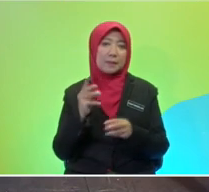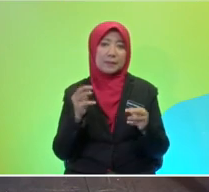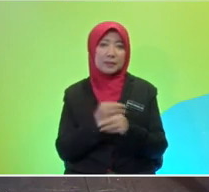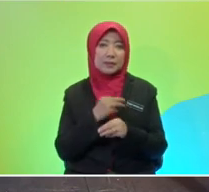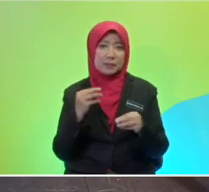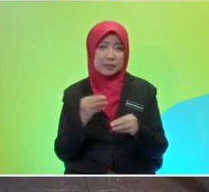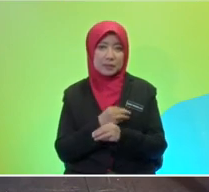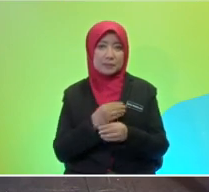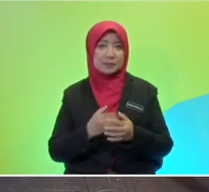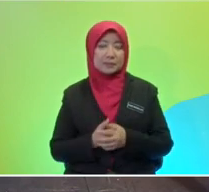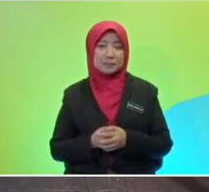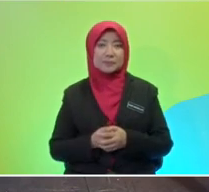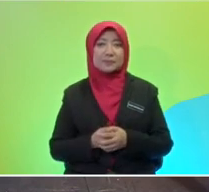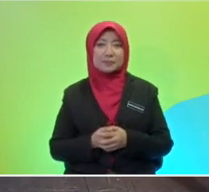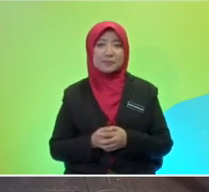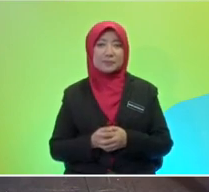dengan Indonesia